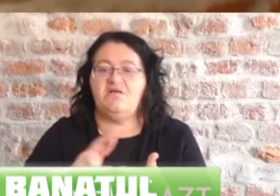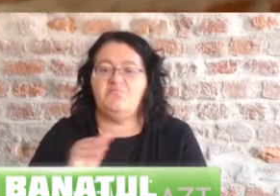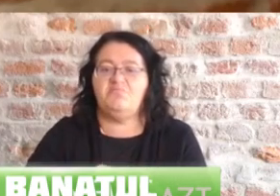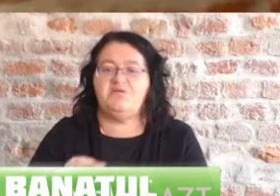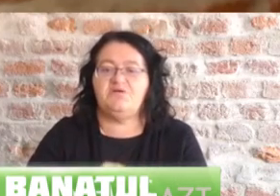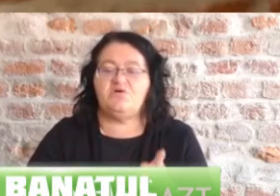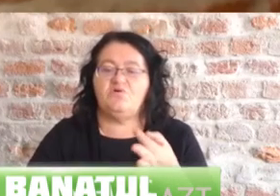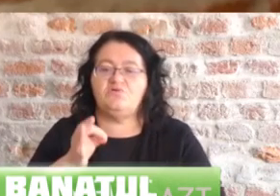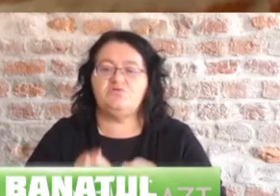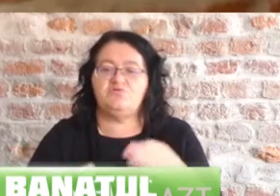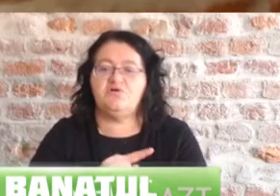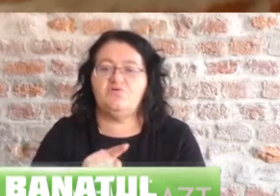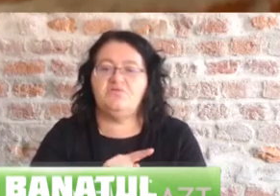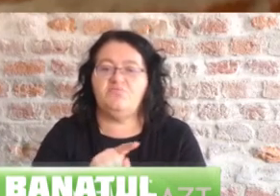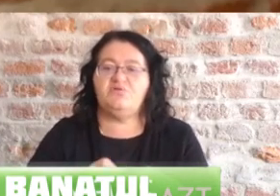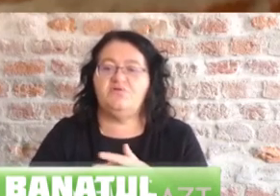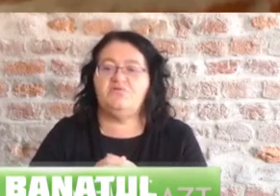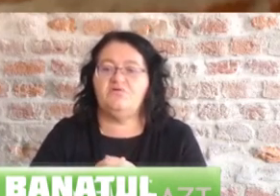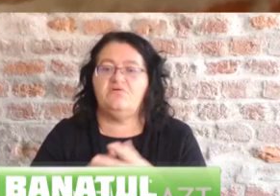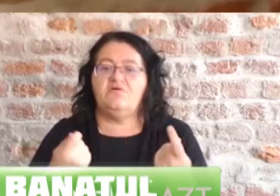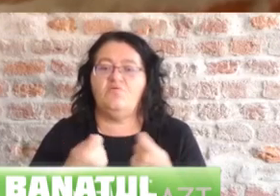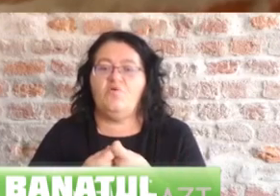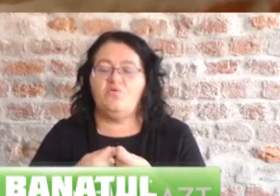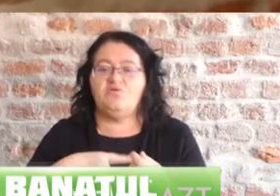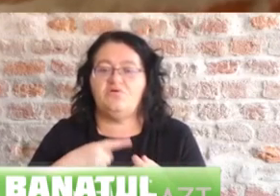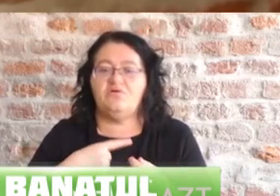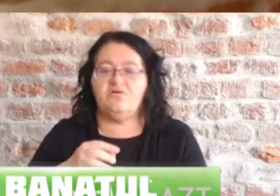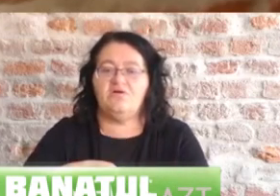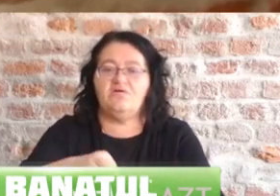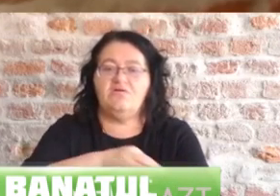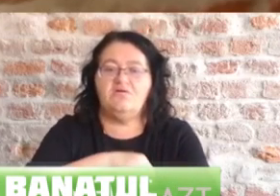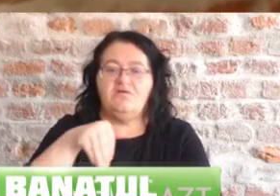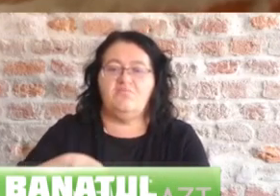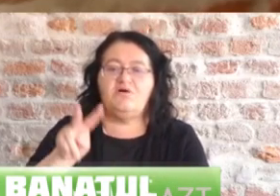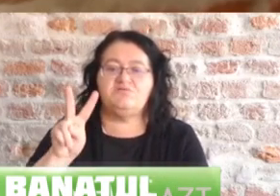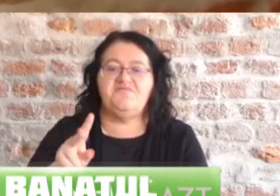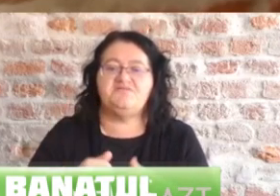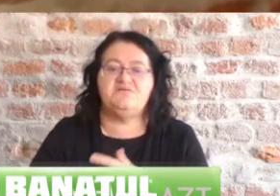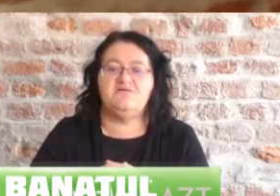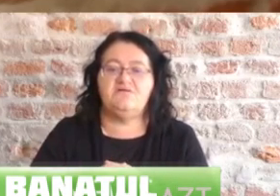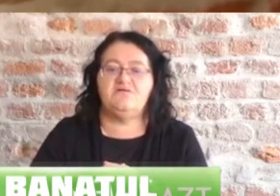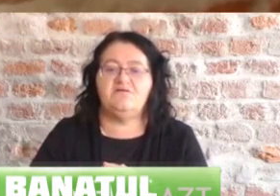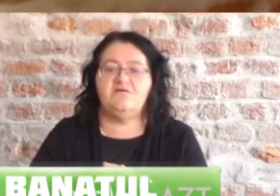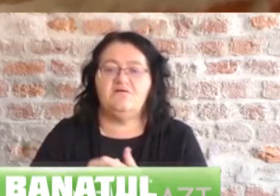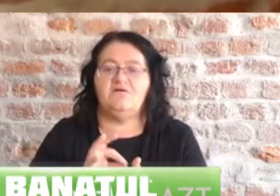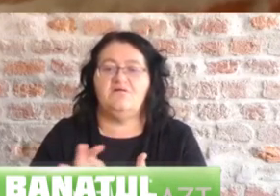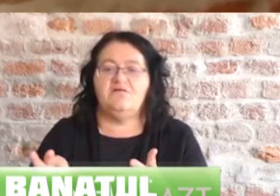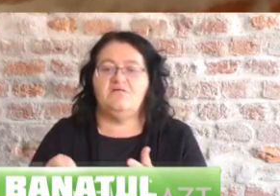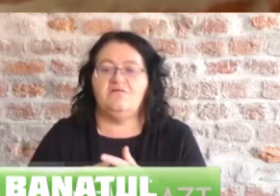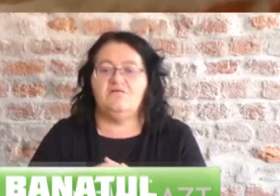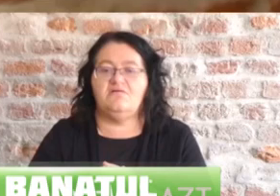de Studii Contemporane. Coautori, arhitect Marius Vasile, Pepe Peralta